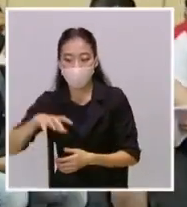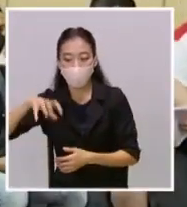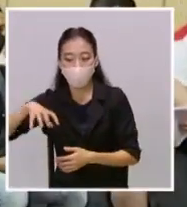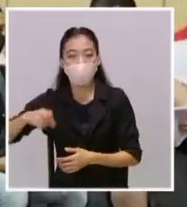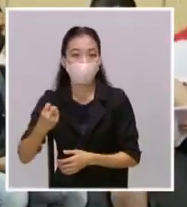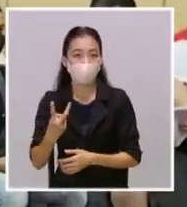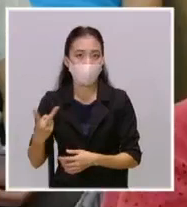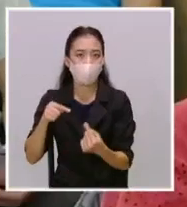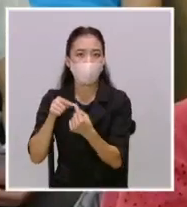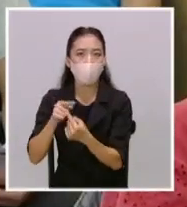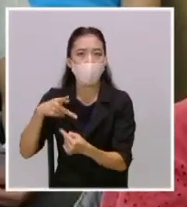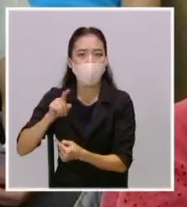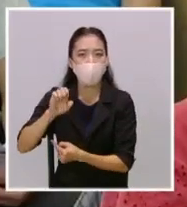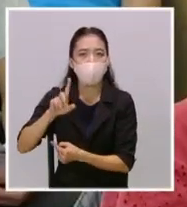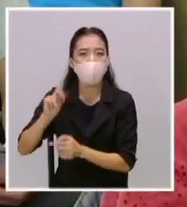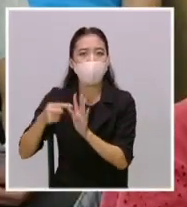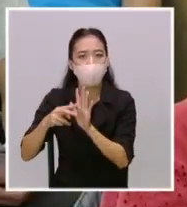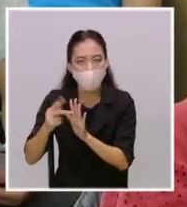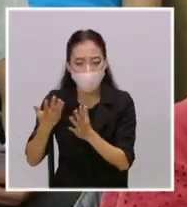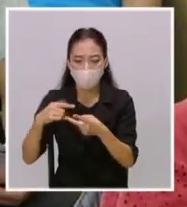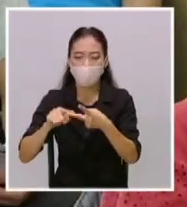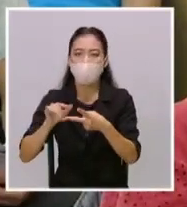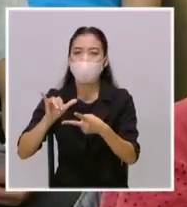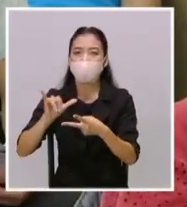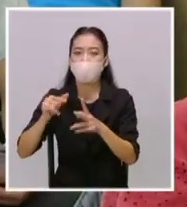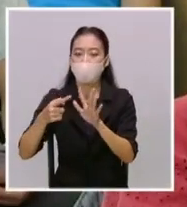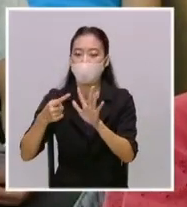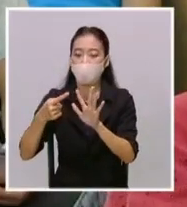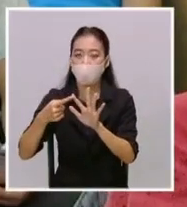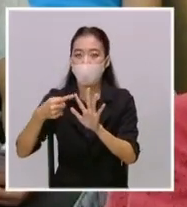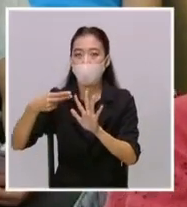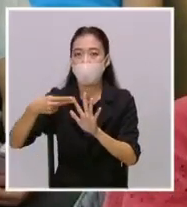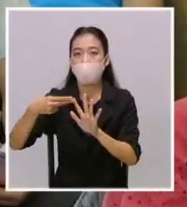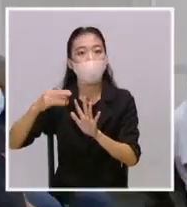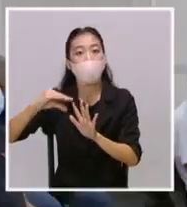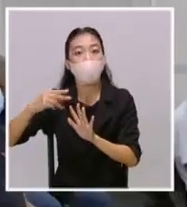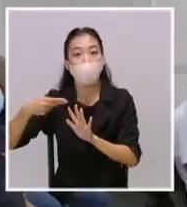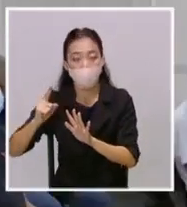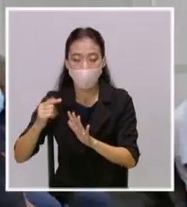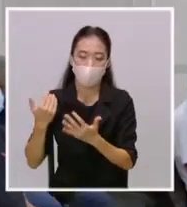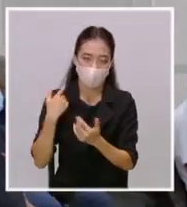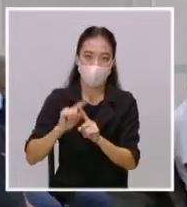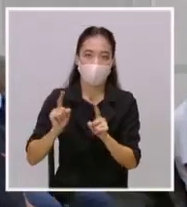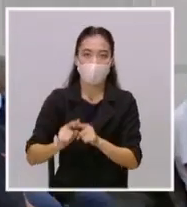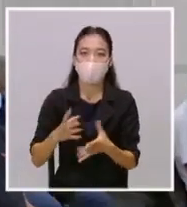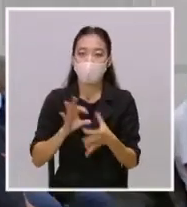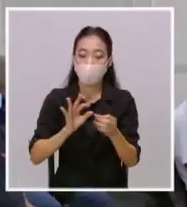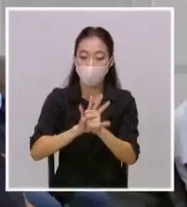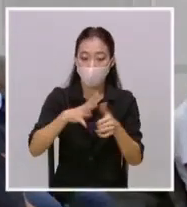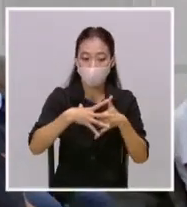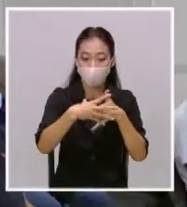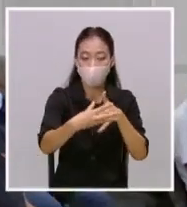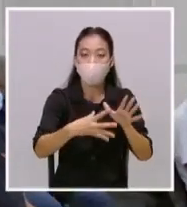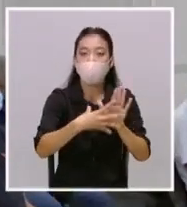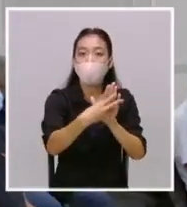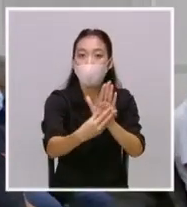นเหนือรัฐยะโฮทางตอนใต้และจะมีการฝึกอบรมเรื่องวัคซีนโควิดให้แก่แพทย์สถานพยาบาลเอกชนฟรีเนื่อง